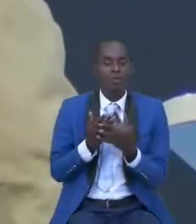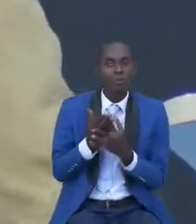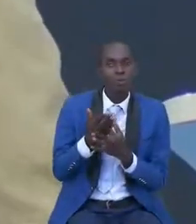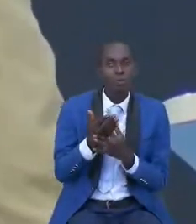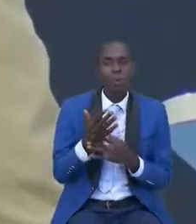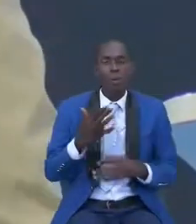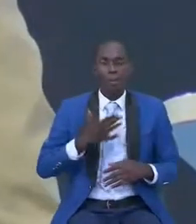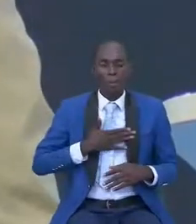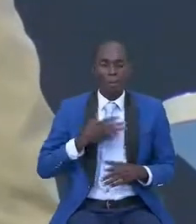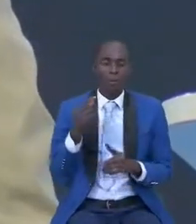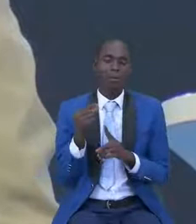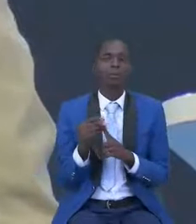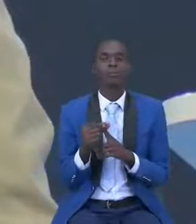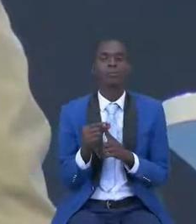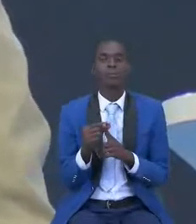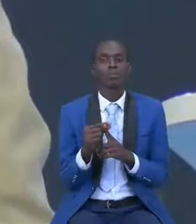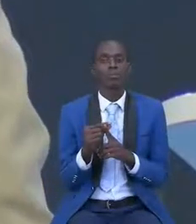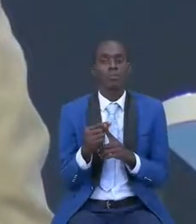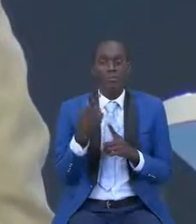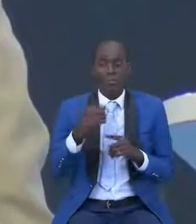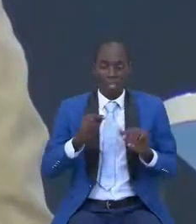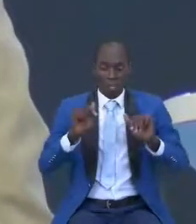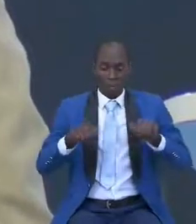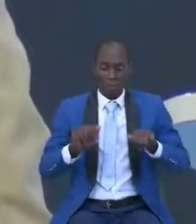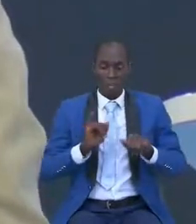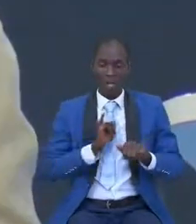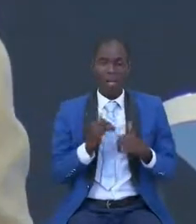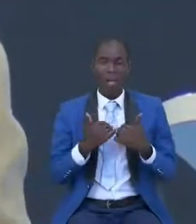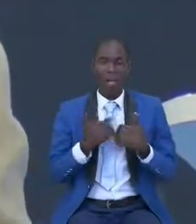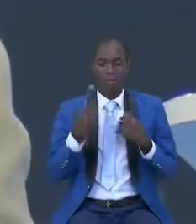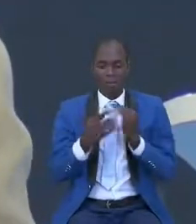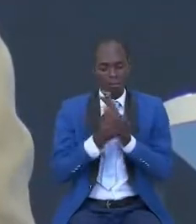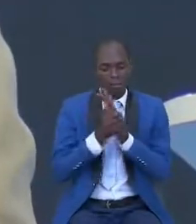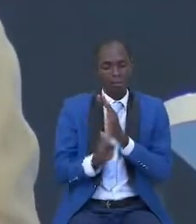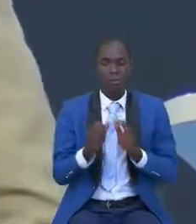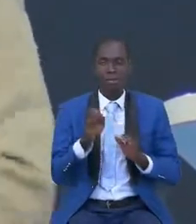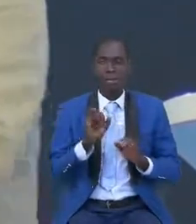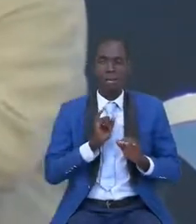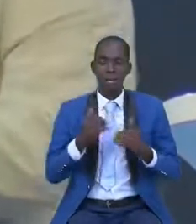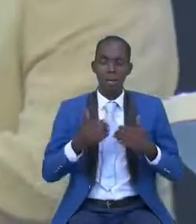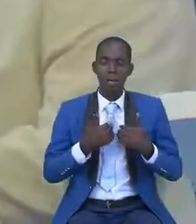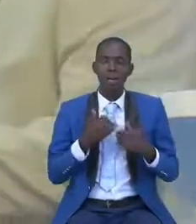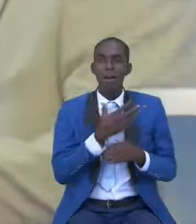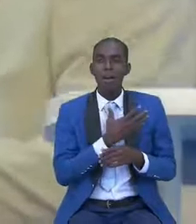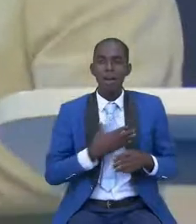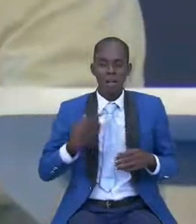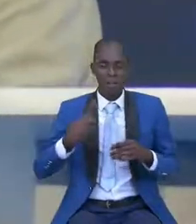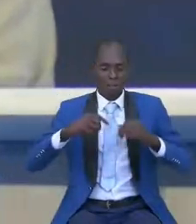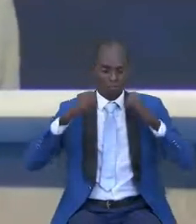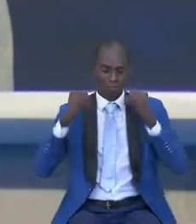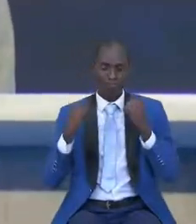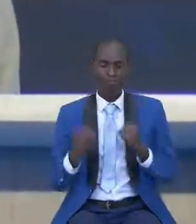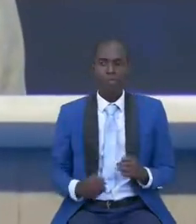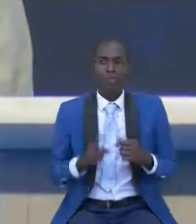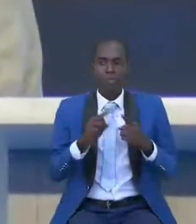j'ai vient à travers ma parole. La capacité que j'ai,